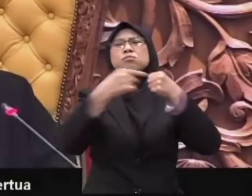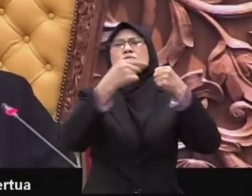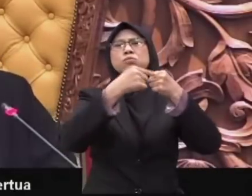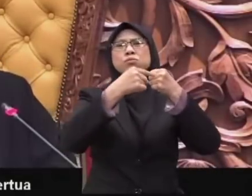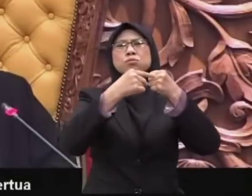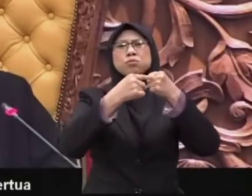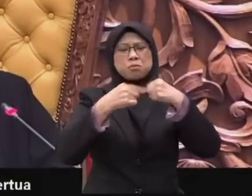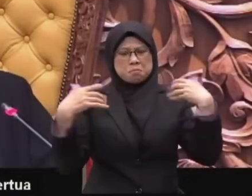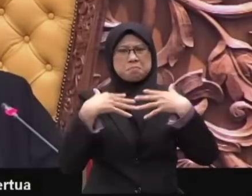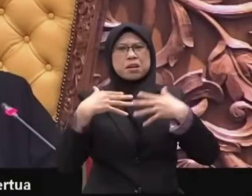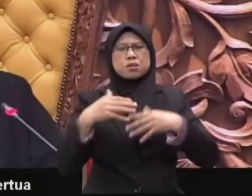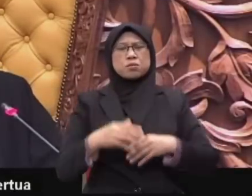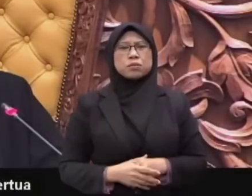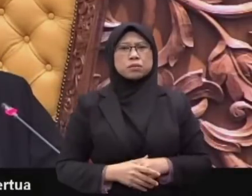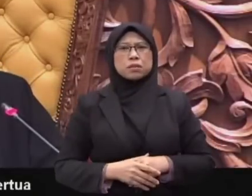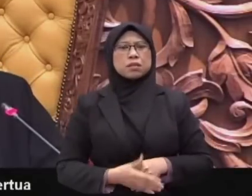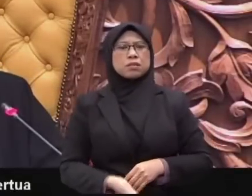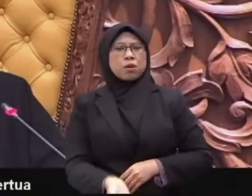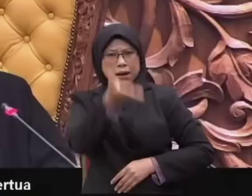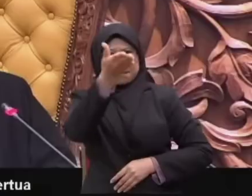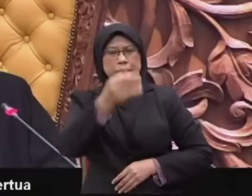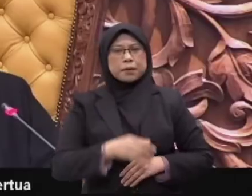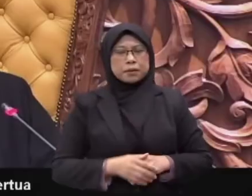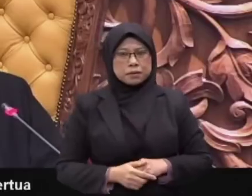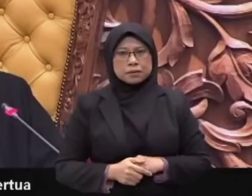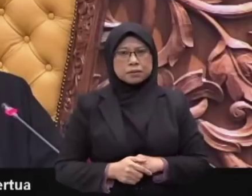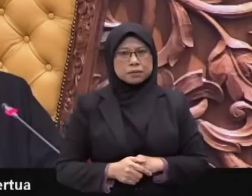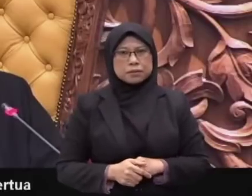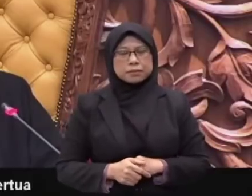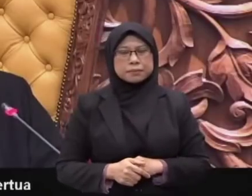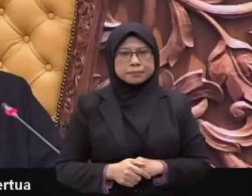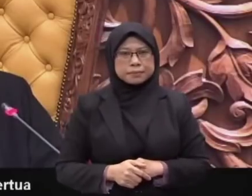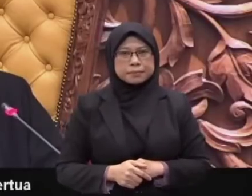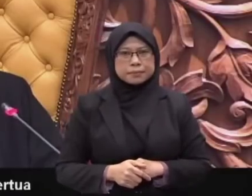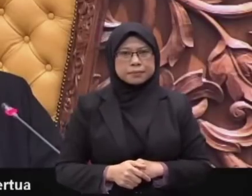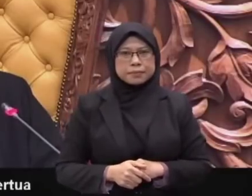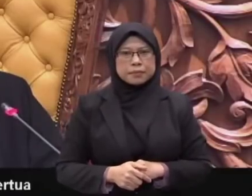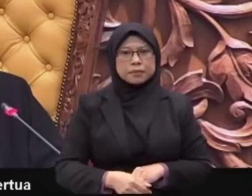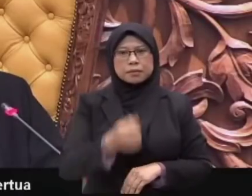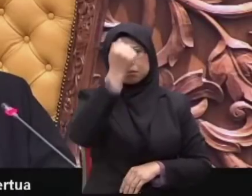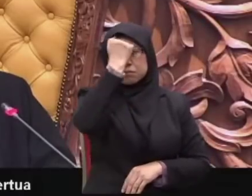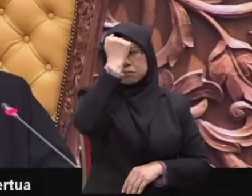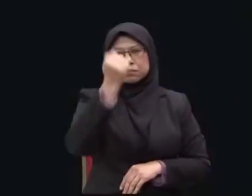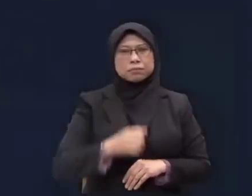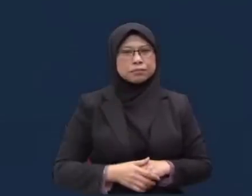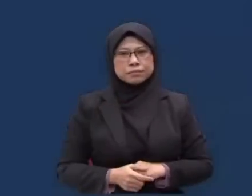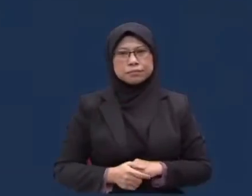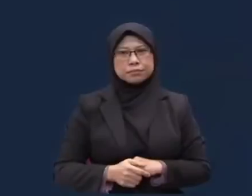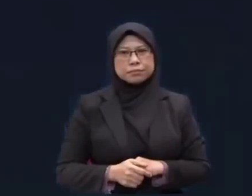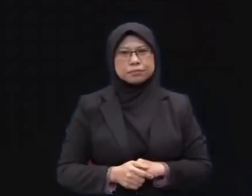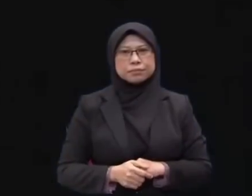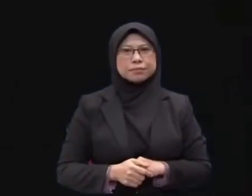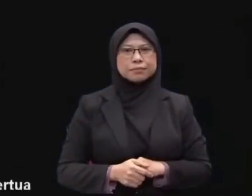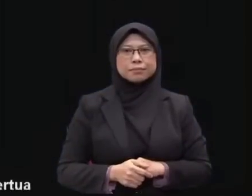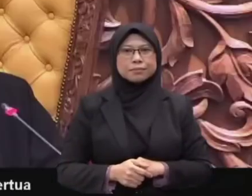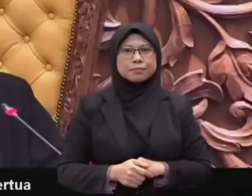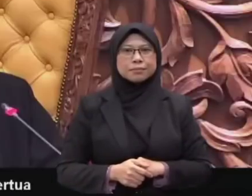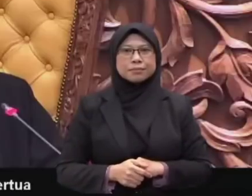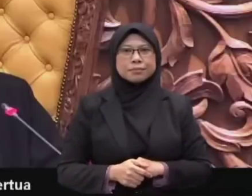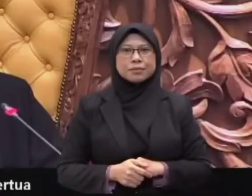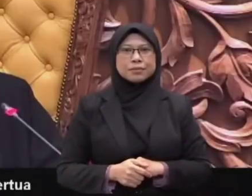kita orang penakut. Itu unparliamentary. Orang bodoh yang buat kerja itu. Saya minta semua duduk.